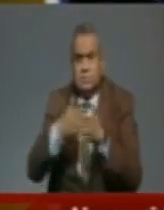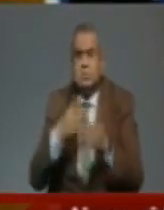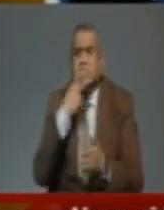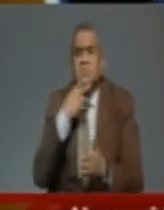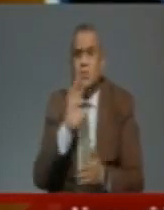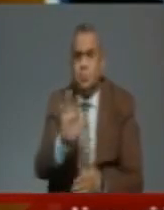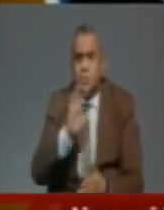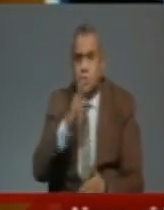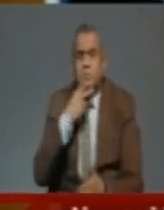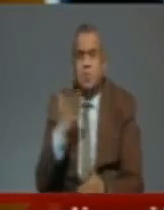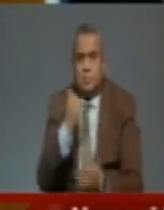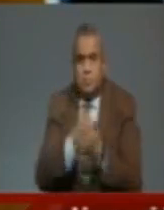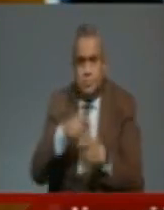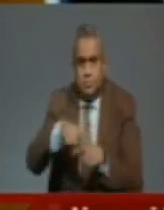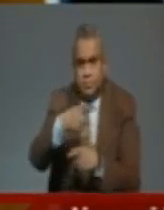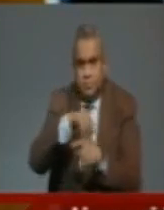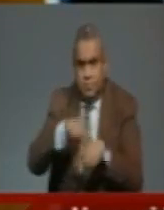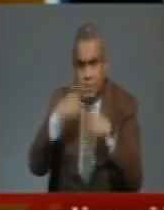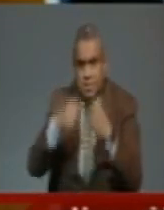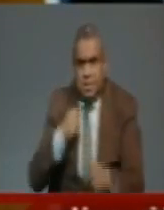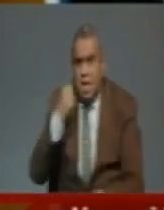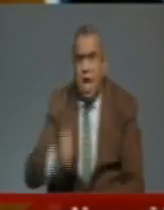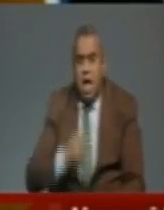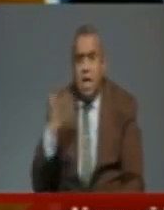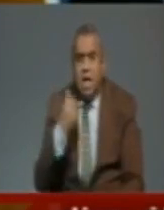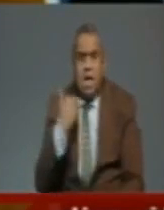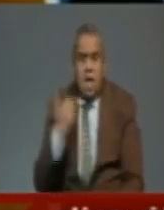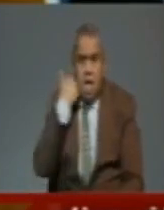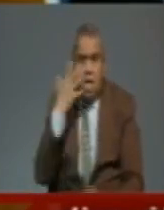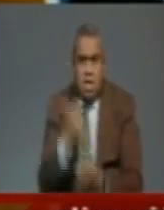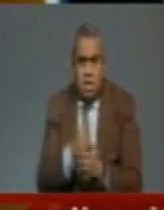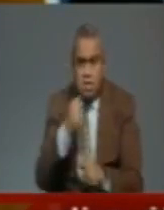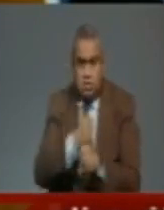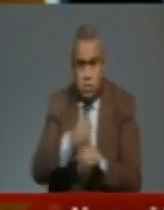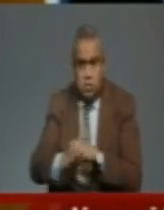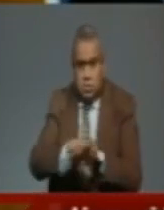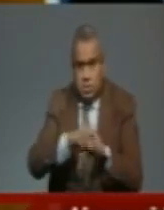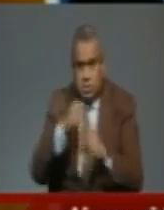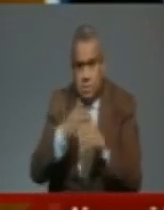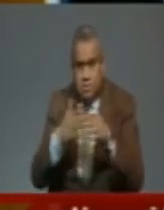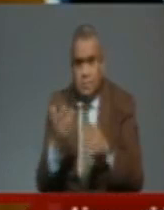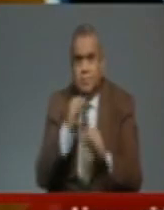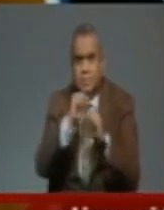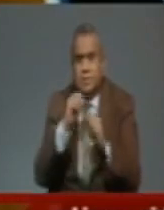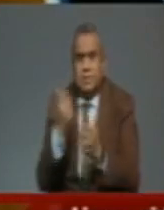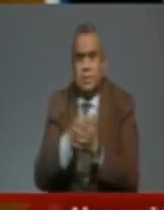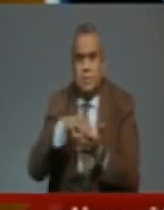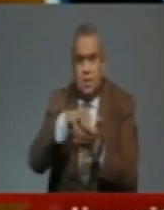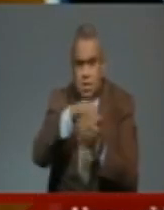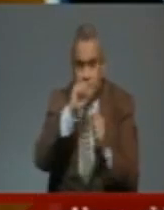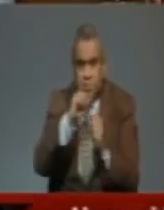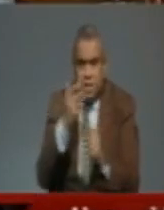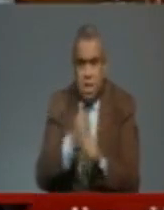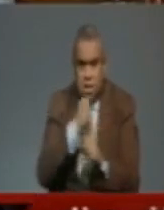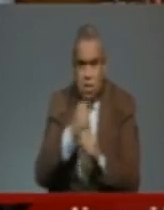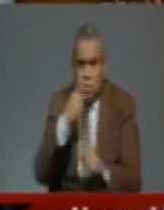بشكل لائق، ملك للسكه الحديد مش ملك ليهم، لما يطلع معاش بيسيب السكن الاداري بتاعه، وبجمعهم وقدرت اخلق 30,000